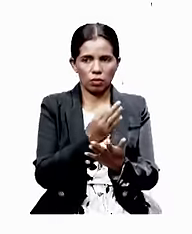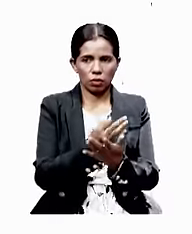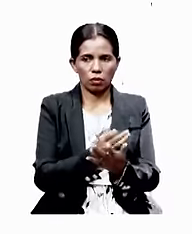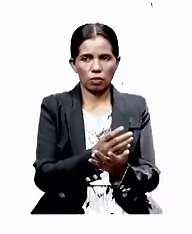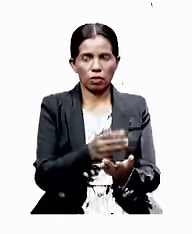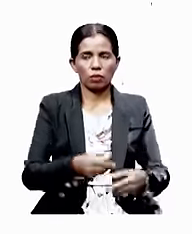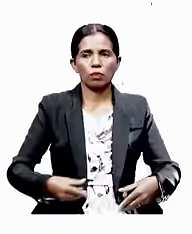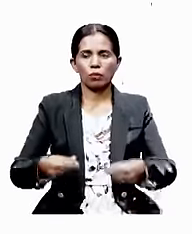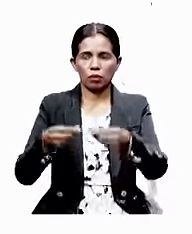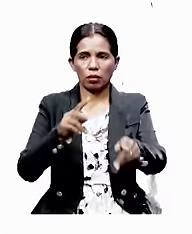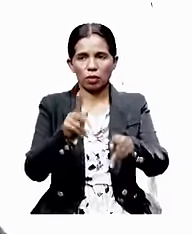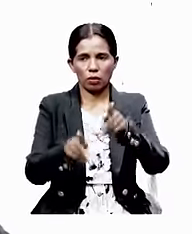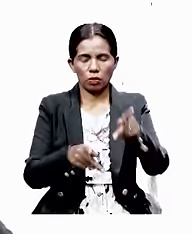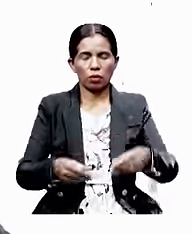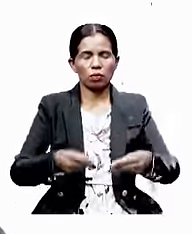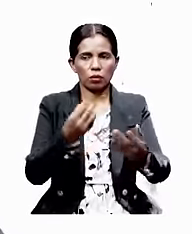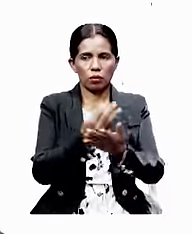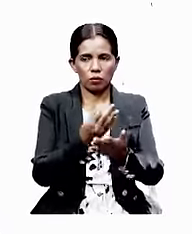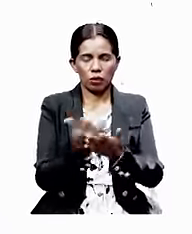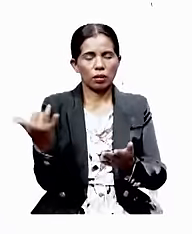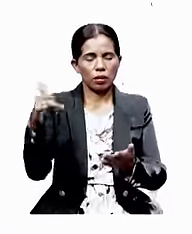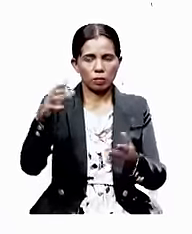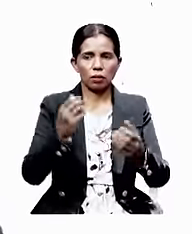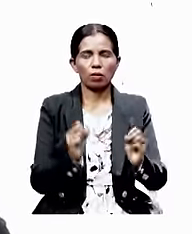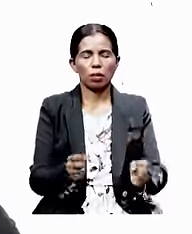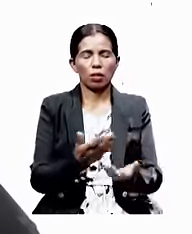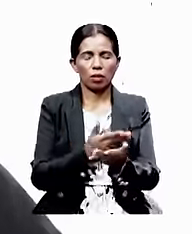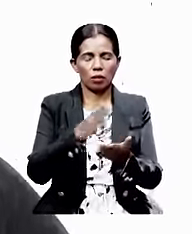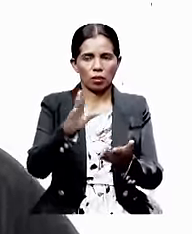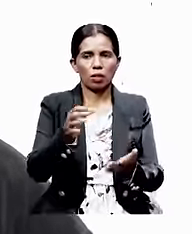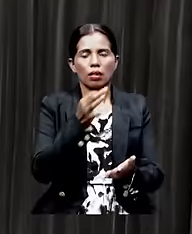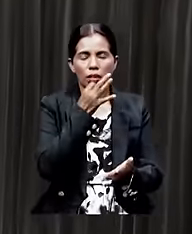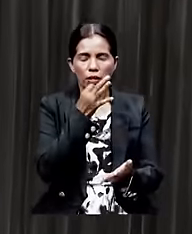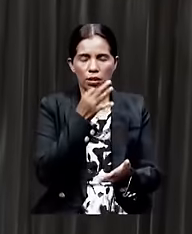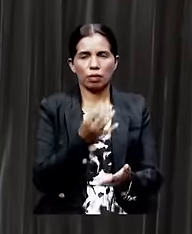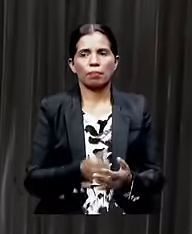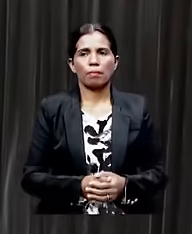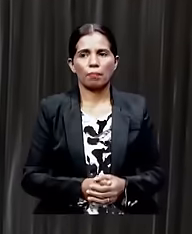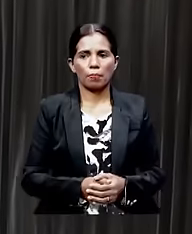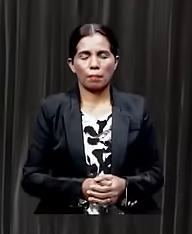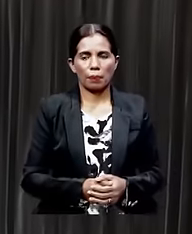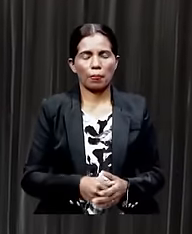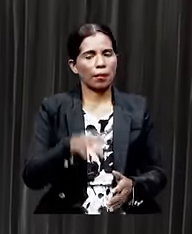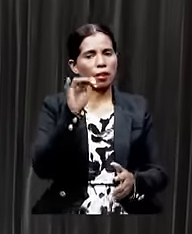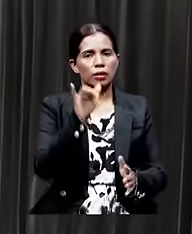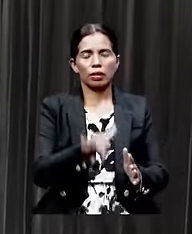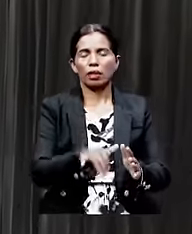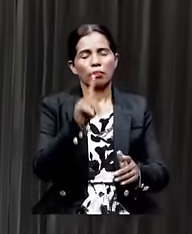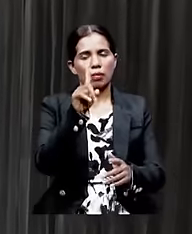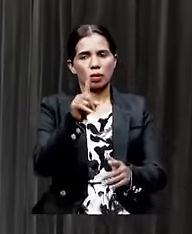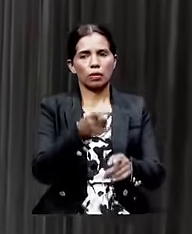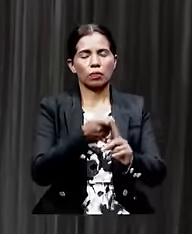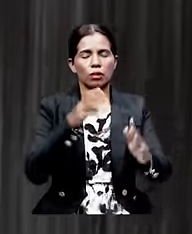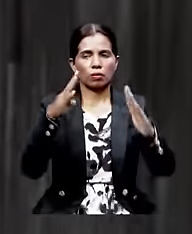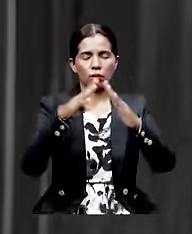mamu fo emanaing ema fo osan bania. Ori nia bele hola han ruma bani han. Nia hela abandona mesak. Osi umaida